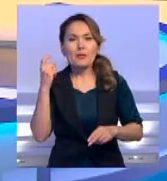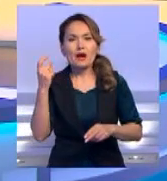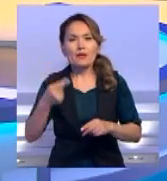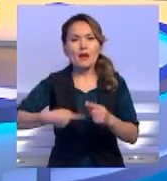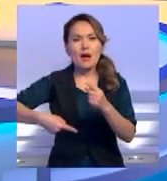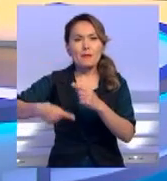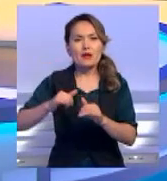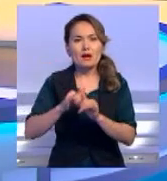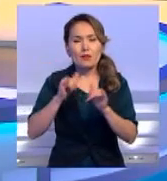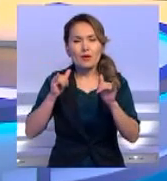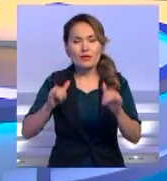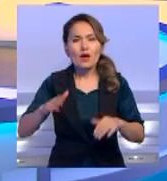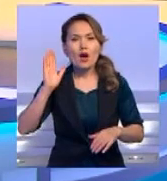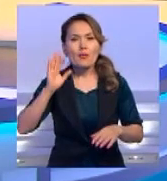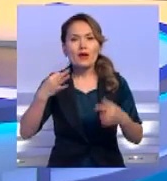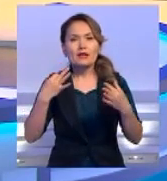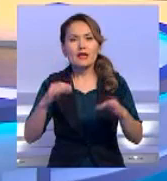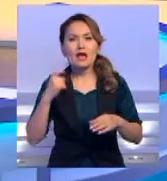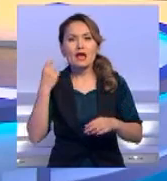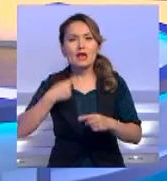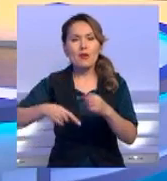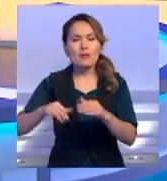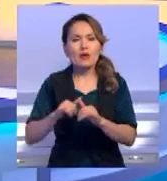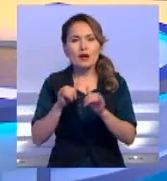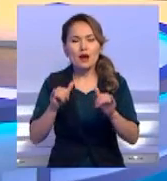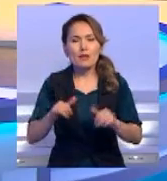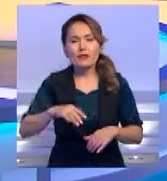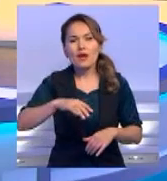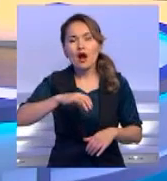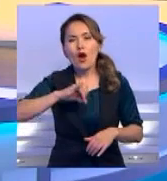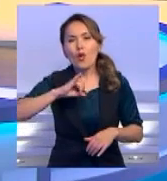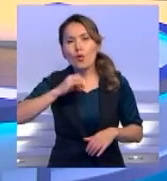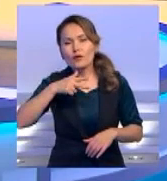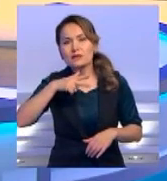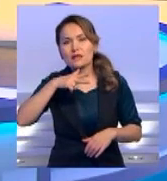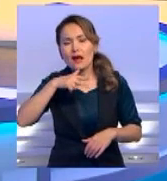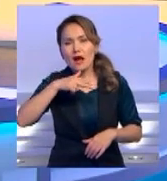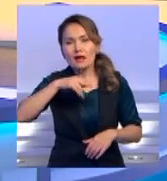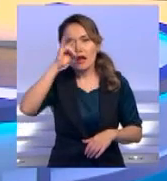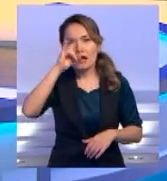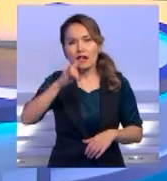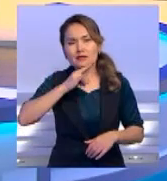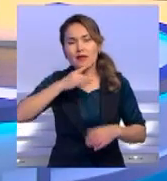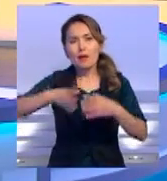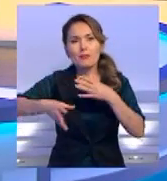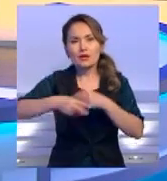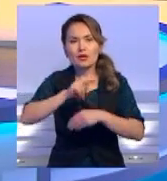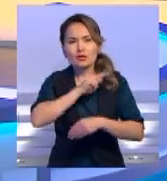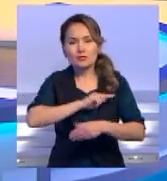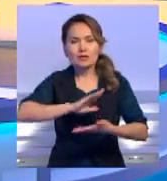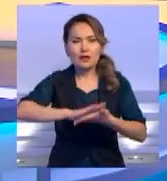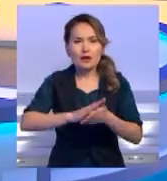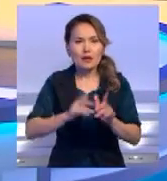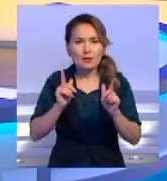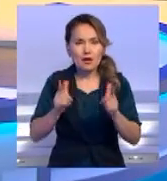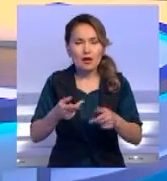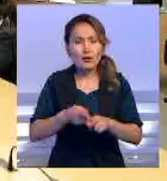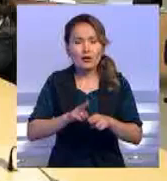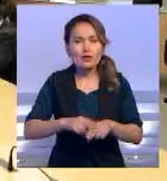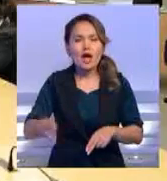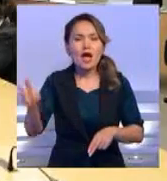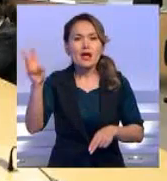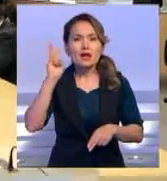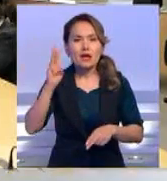экономикалық аймағы мен Инчхон еркін экономикалық аймақтары өзара мамандарының тәжірибе алмасуына келісті. Еліміздің Сеулдегі